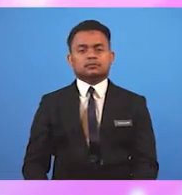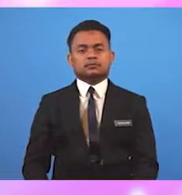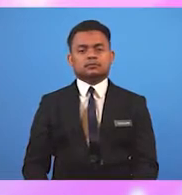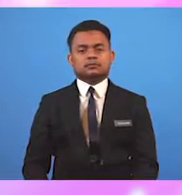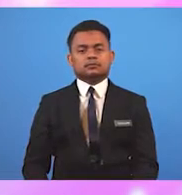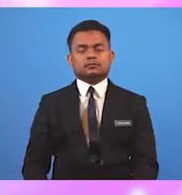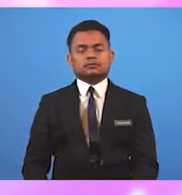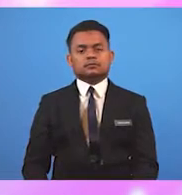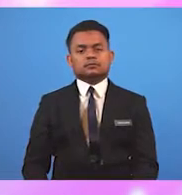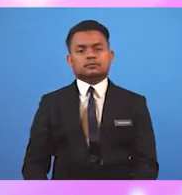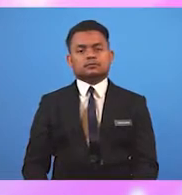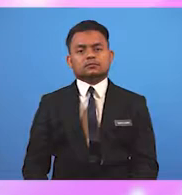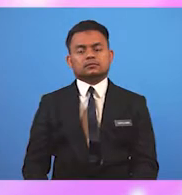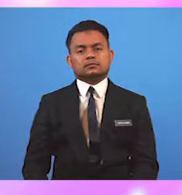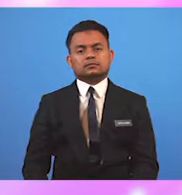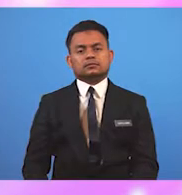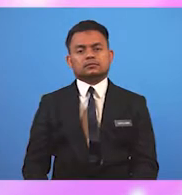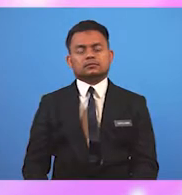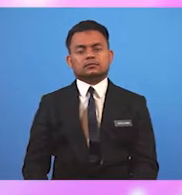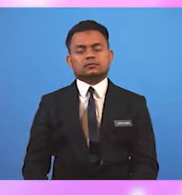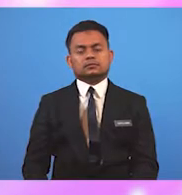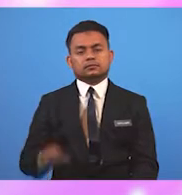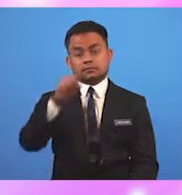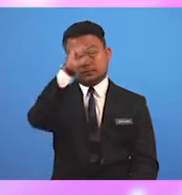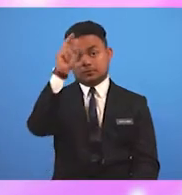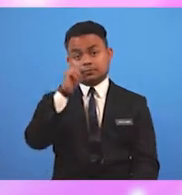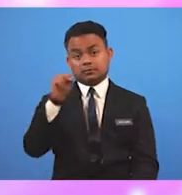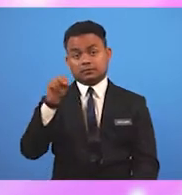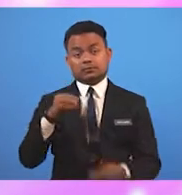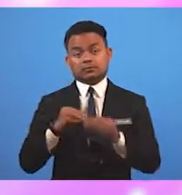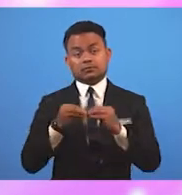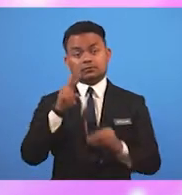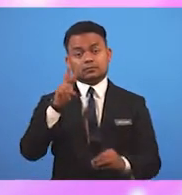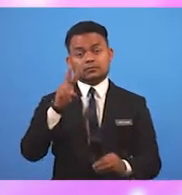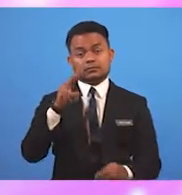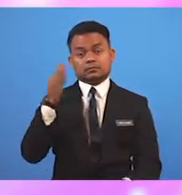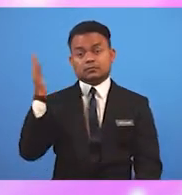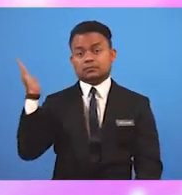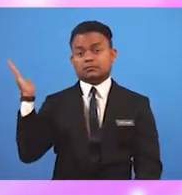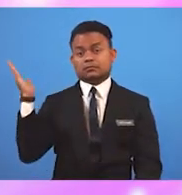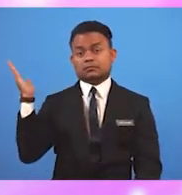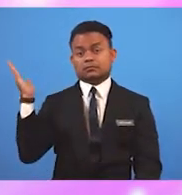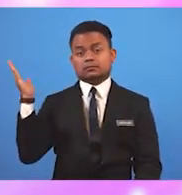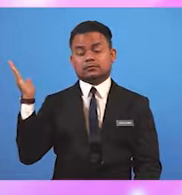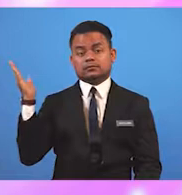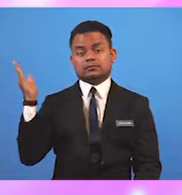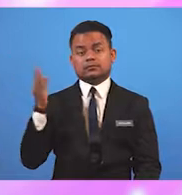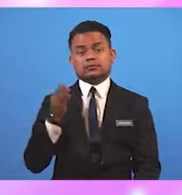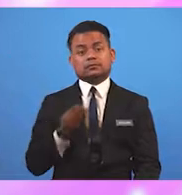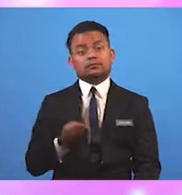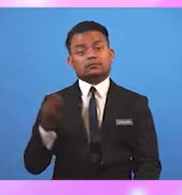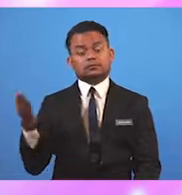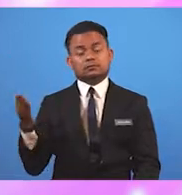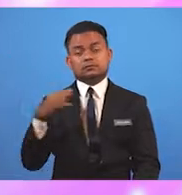Kita pergi kepada soalan yang kedua. Soalan yang kedua adalah, senaraikan lima peralatan sebelum